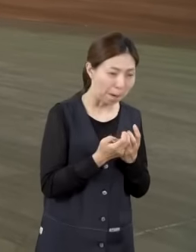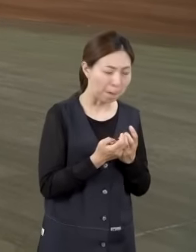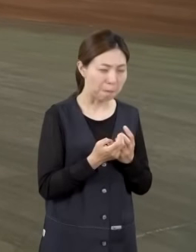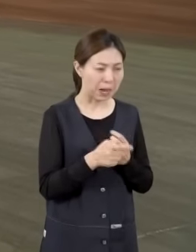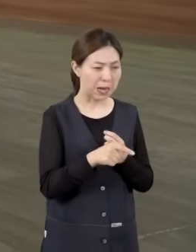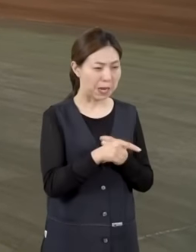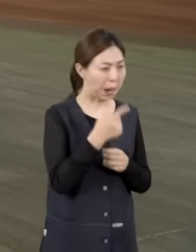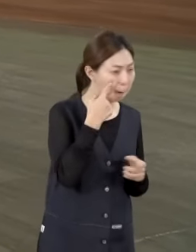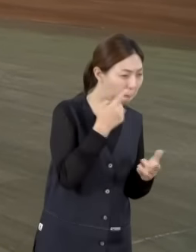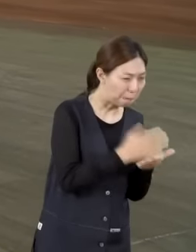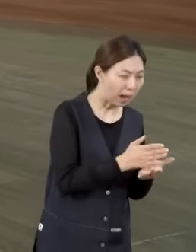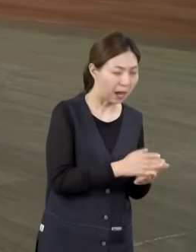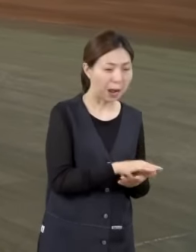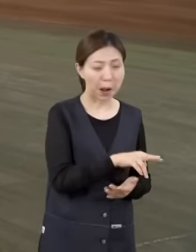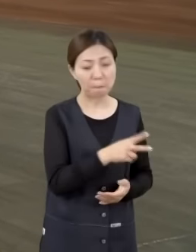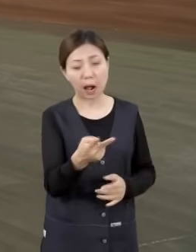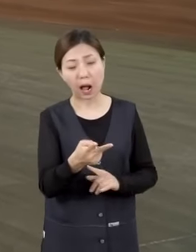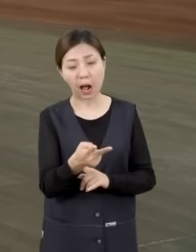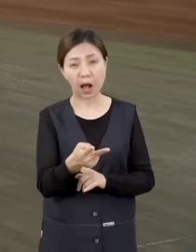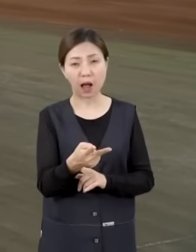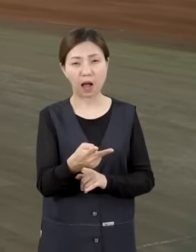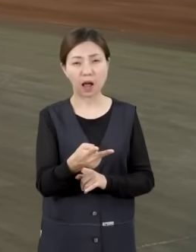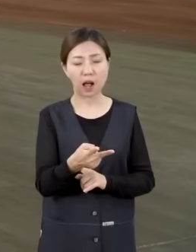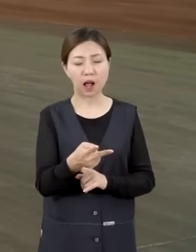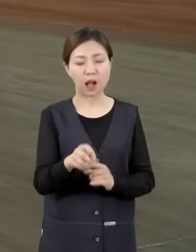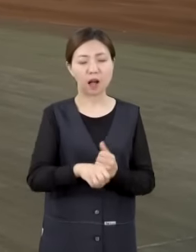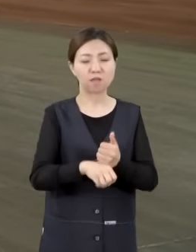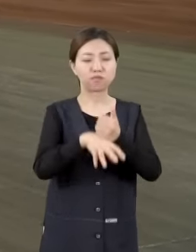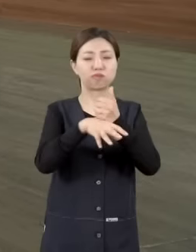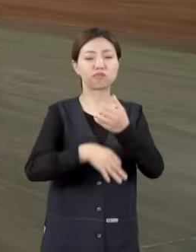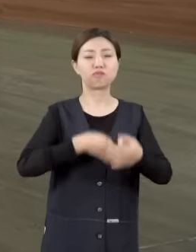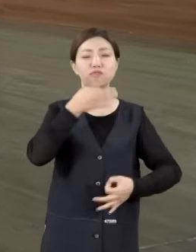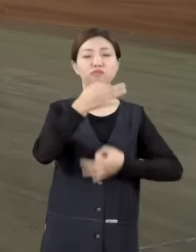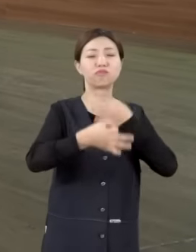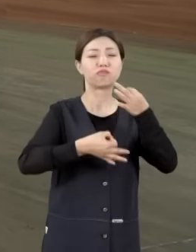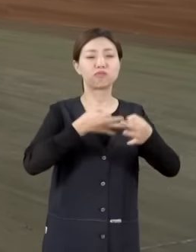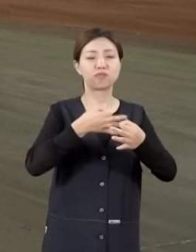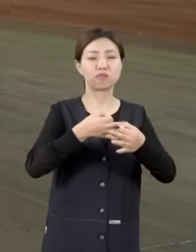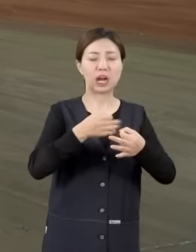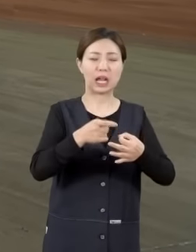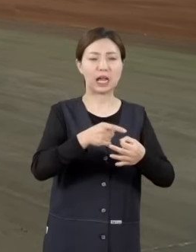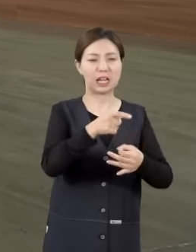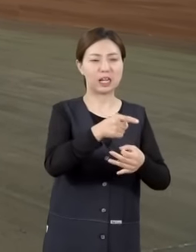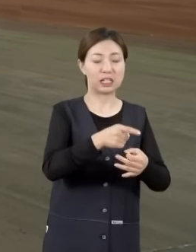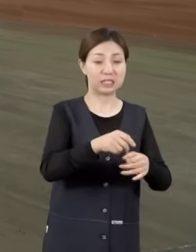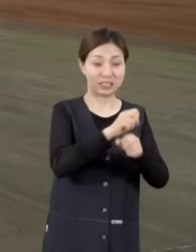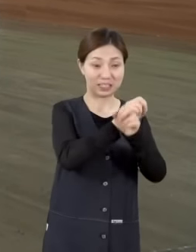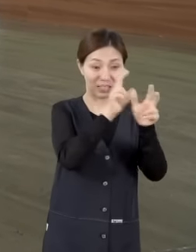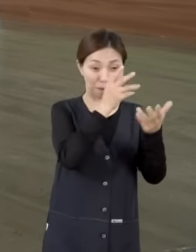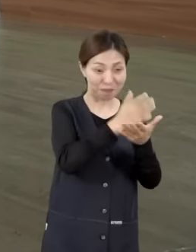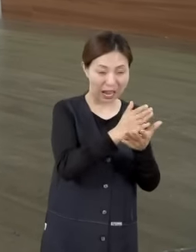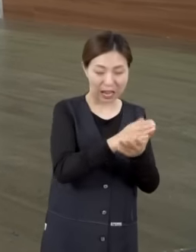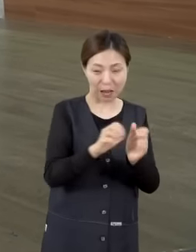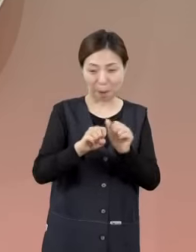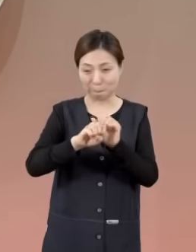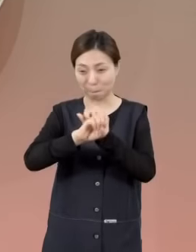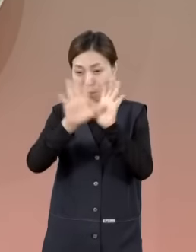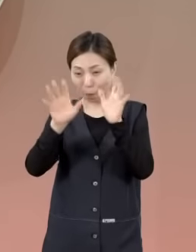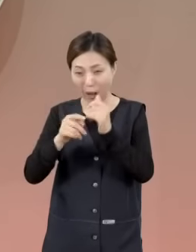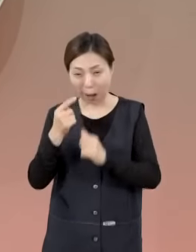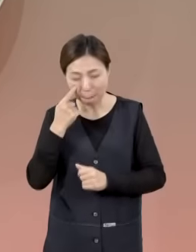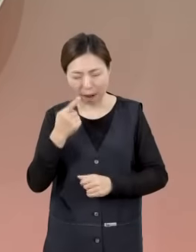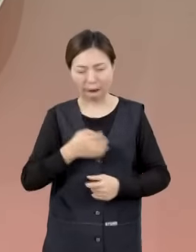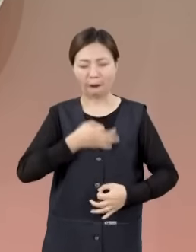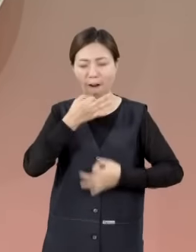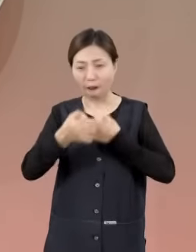말고 다른 경전으로 기도해 볼 부르던 염불을 바꾸고 다른 불보